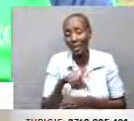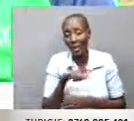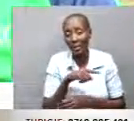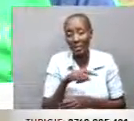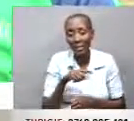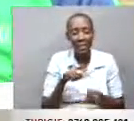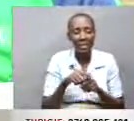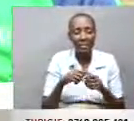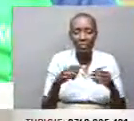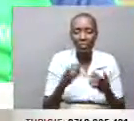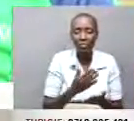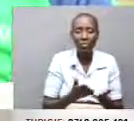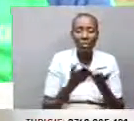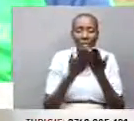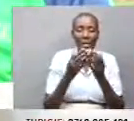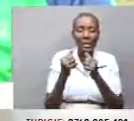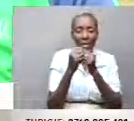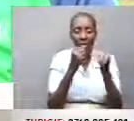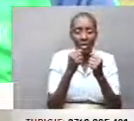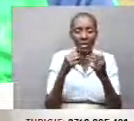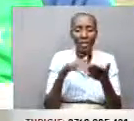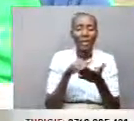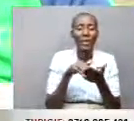and weaknesses. Friendly zitatusaidia.